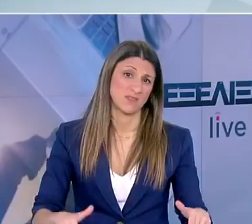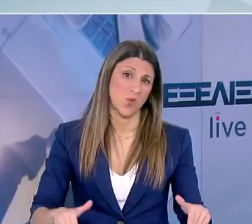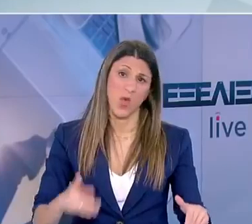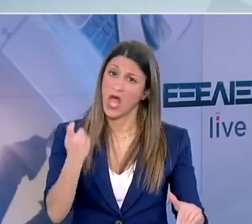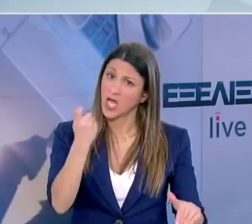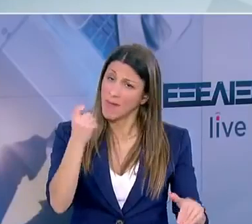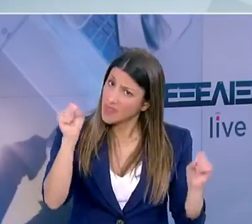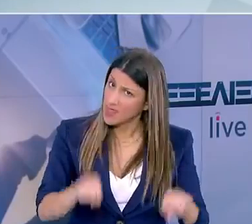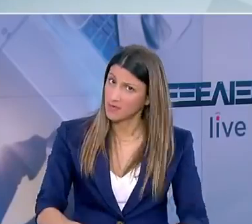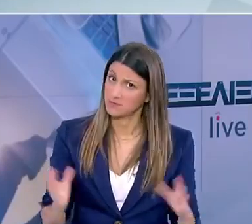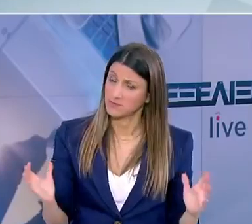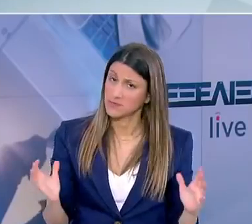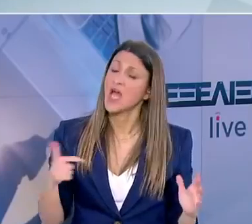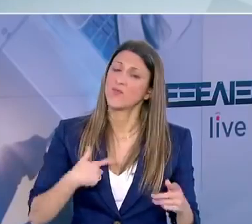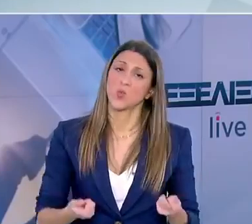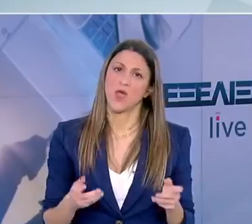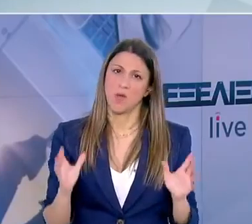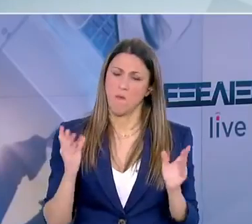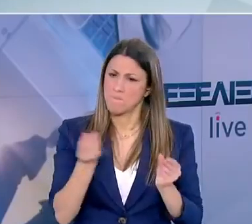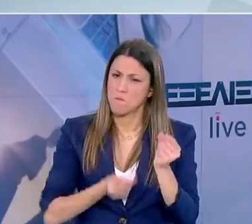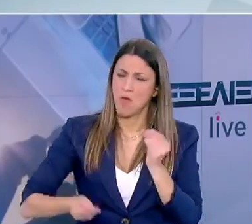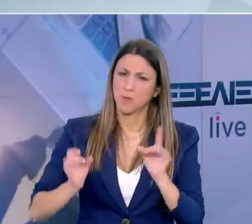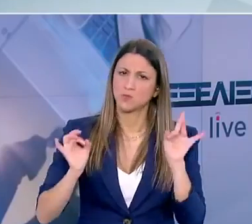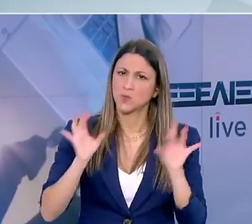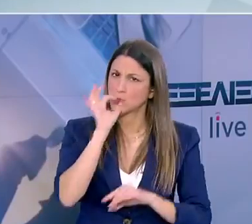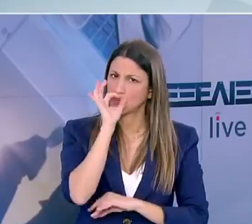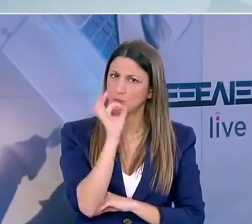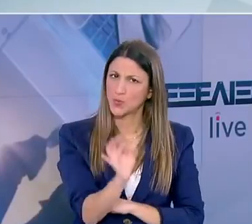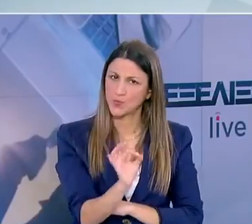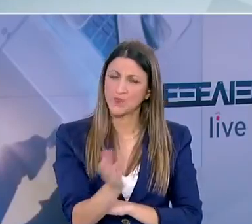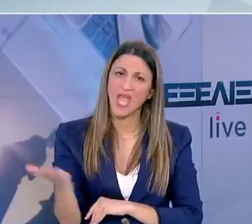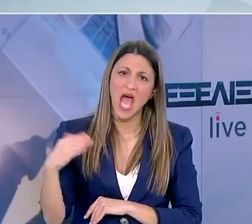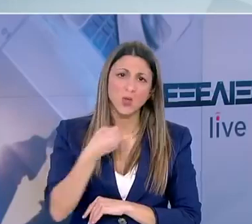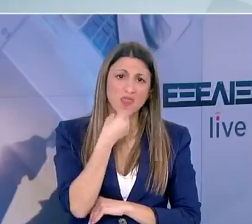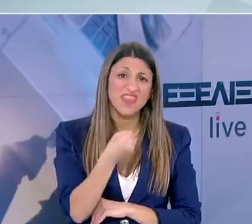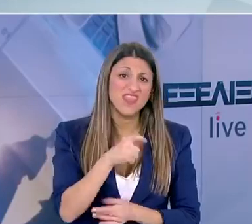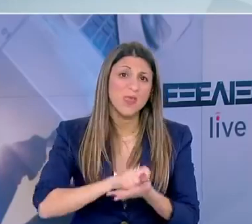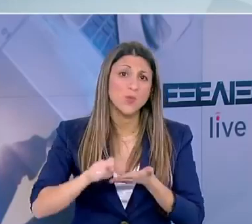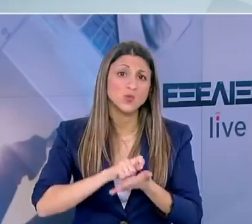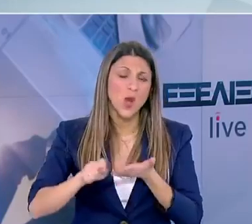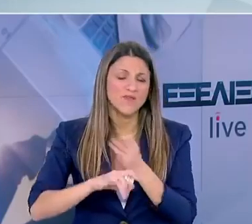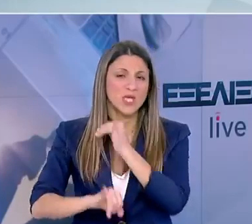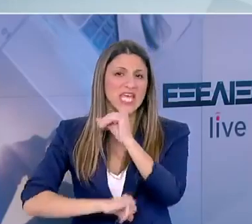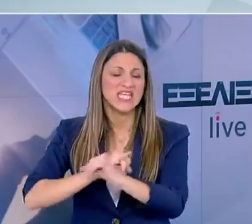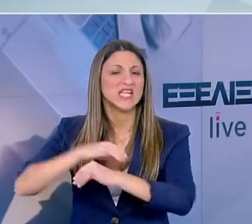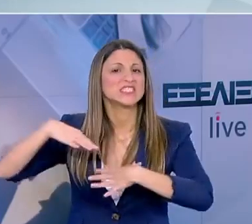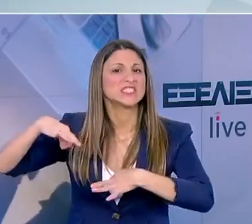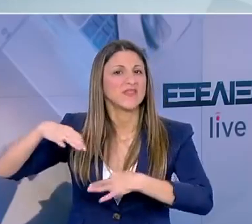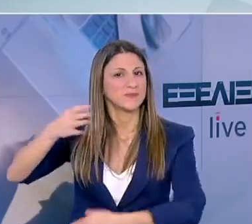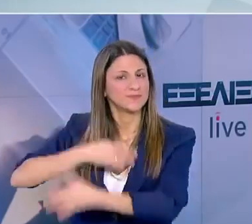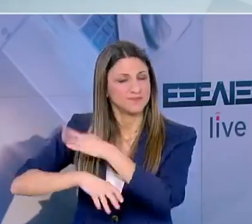και με διαφάνεια. Και αυτό κάνουμε. Ο κύριος Καραγιώργος από το iatronet.gr. Κύριε